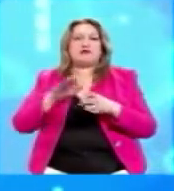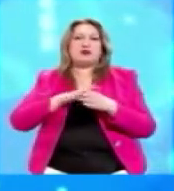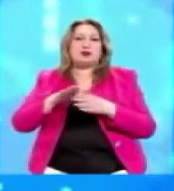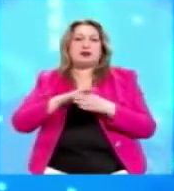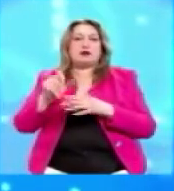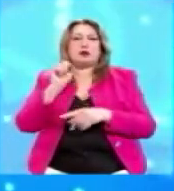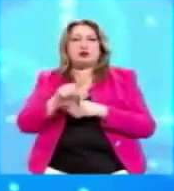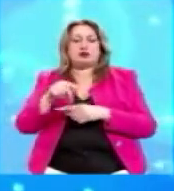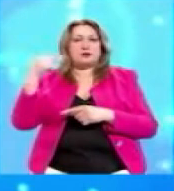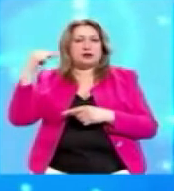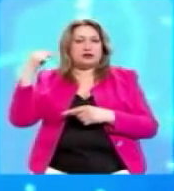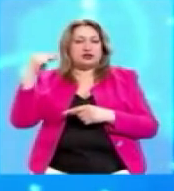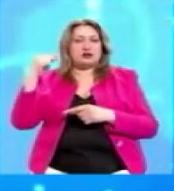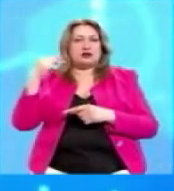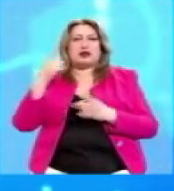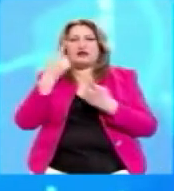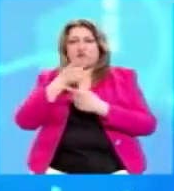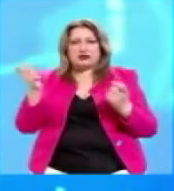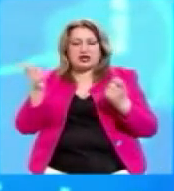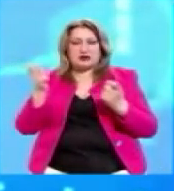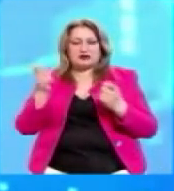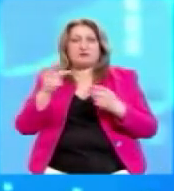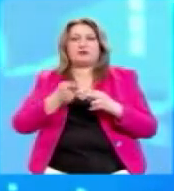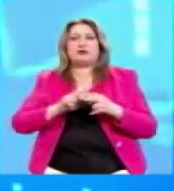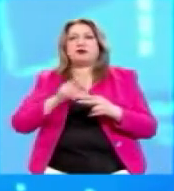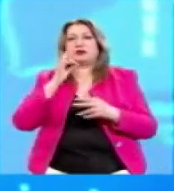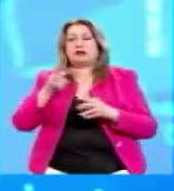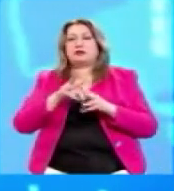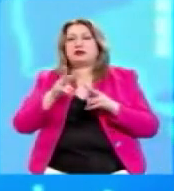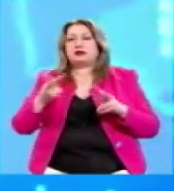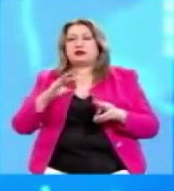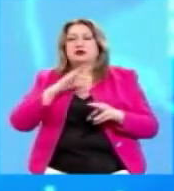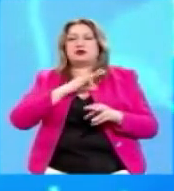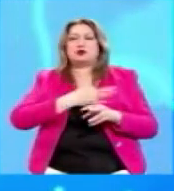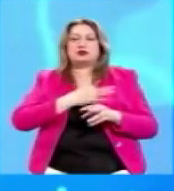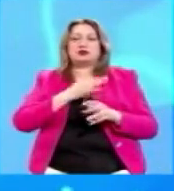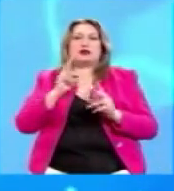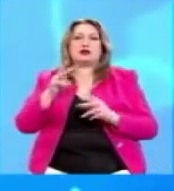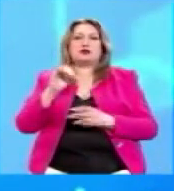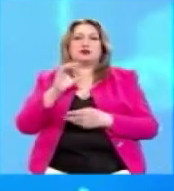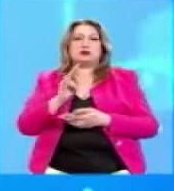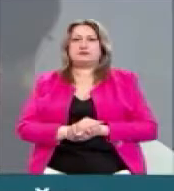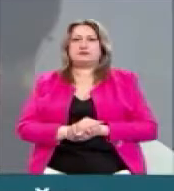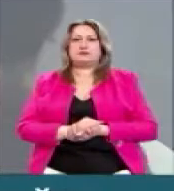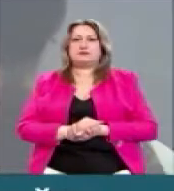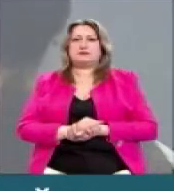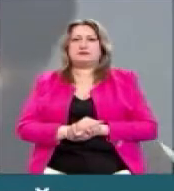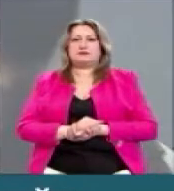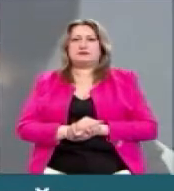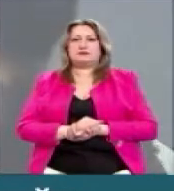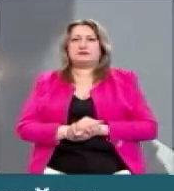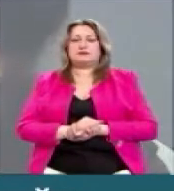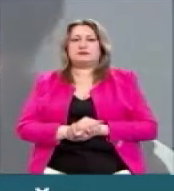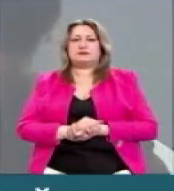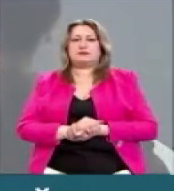әділет министрлігі Қанат Мусин мәлімдеді. Мемлекет басшысының жолдауында саяси реформалардың 10 бағытын ұсынған болатын. Олардың